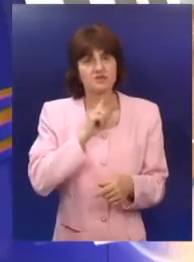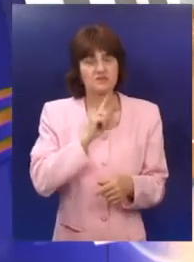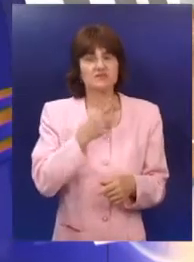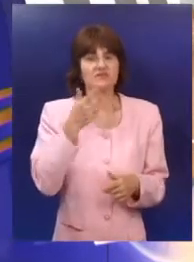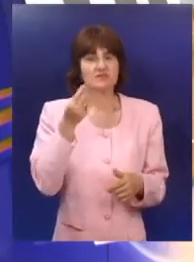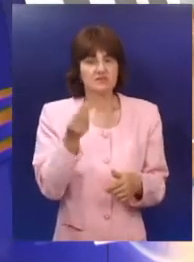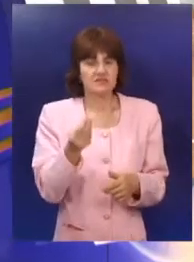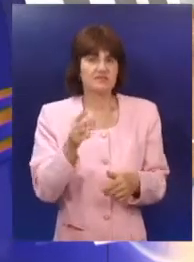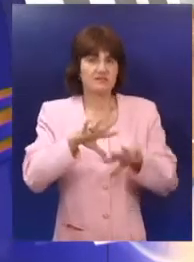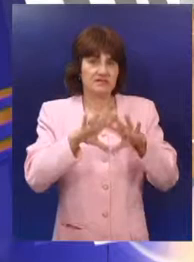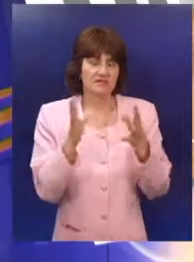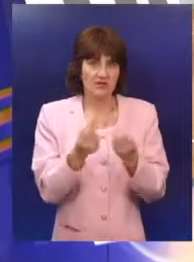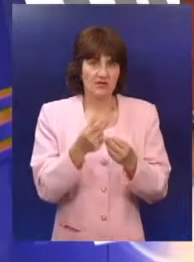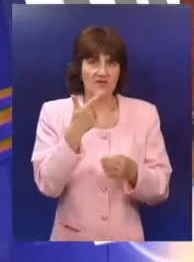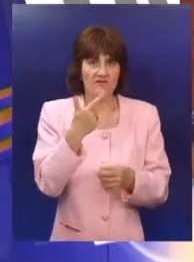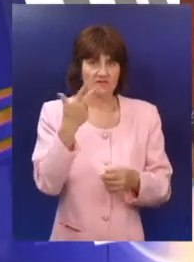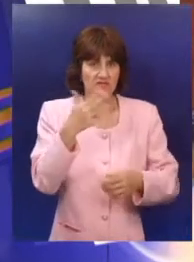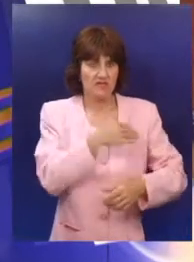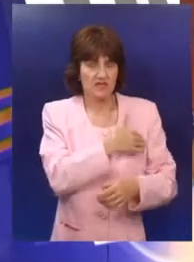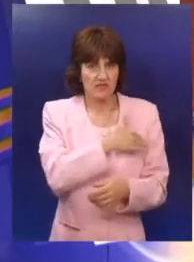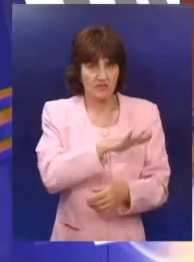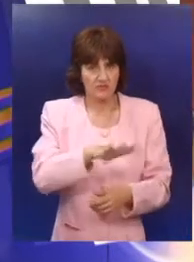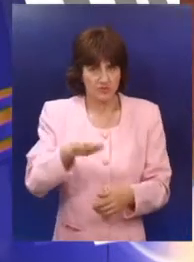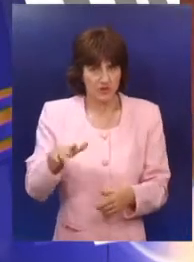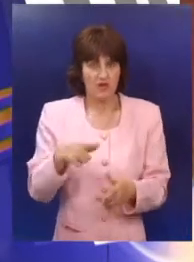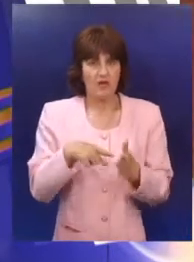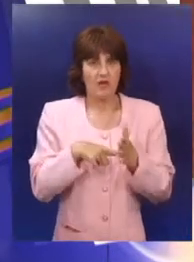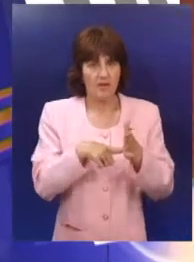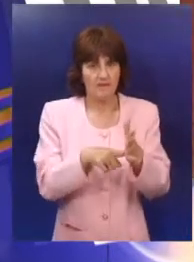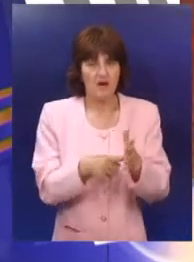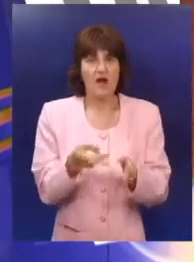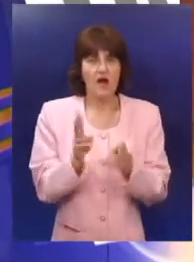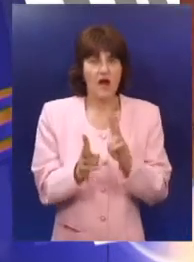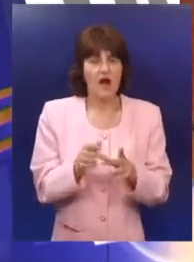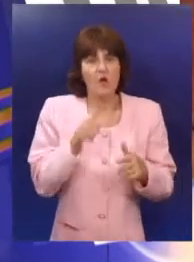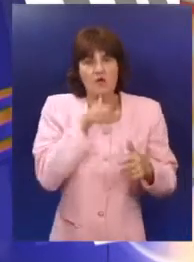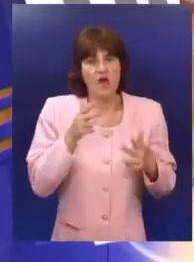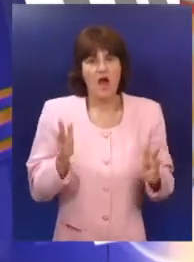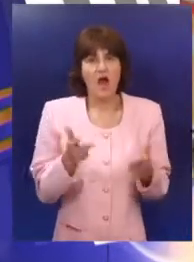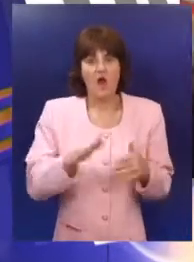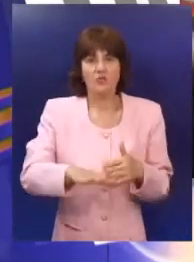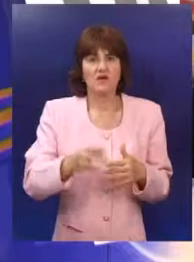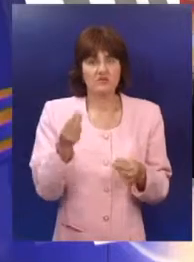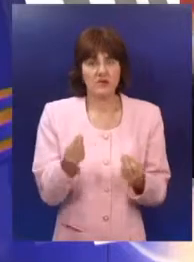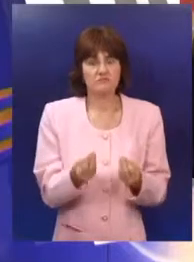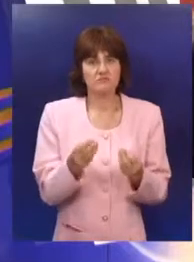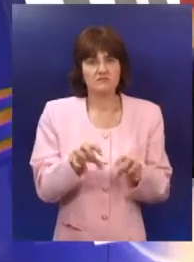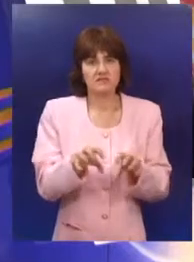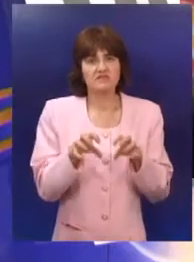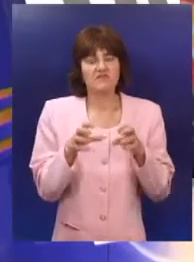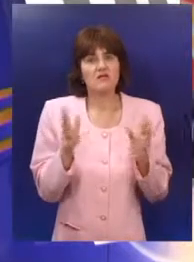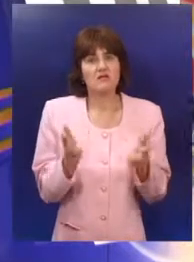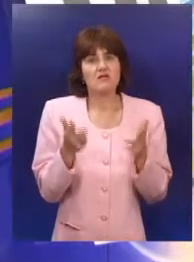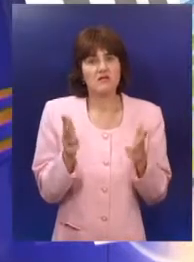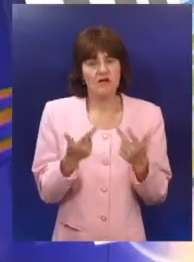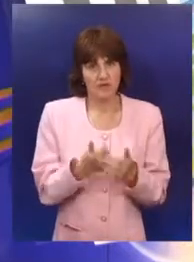a 23 na srpsko-nemačkom jeziku. Direktorka škole ističe da je ovaj način učenja jezika veoma lak za decu. Učiti